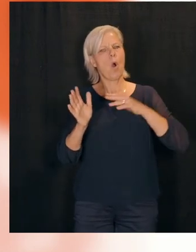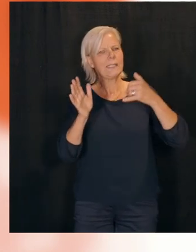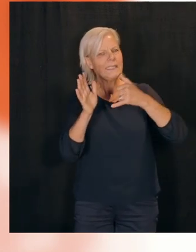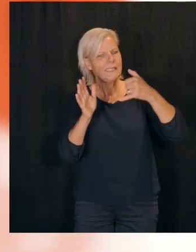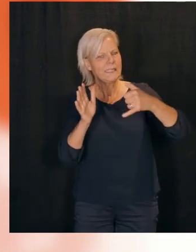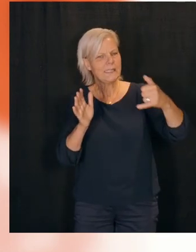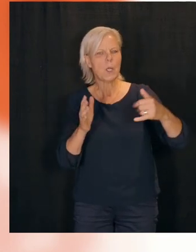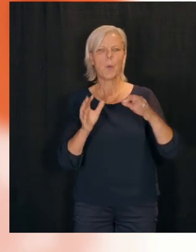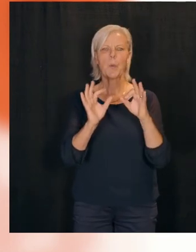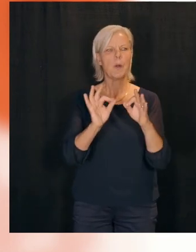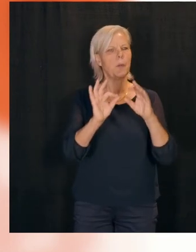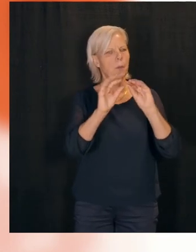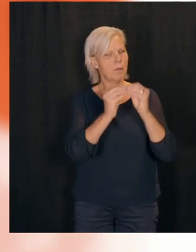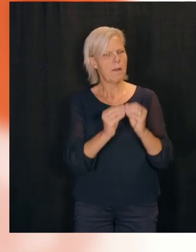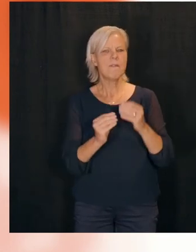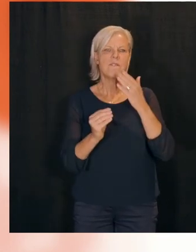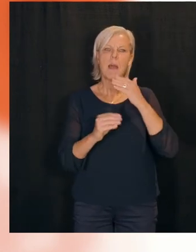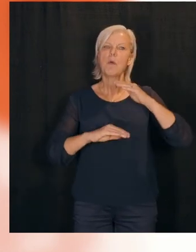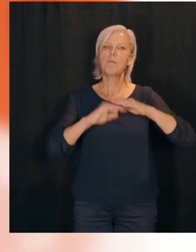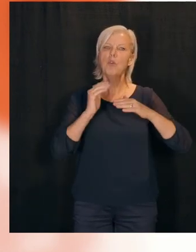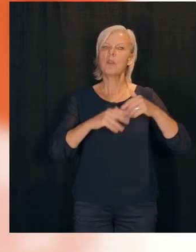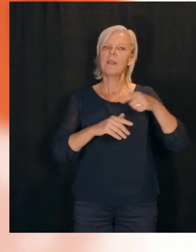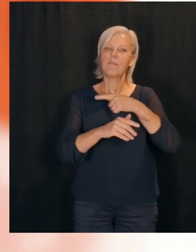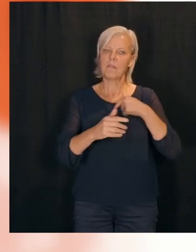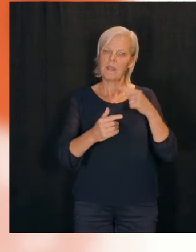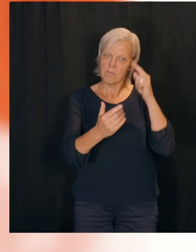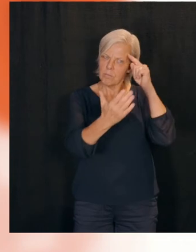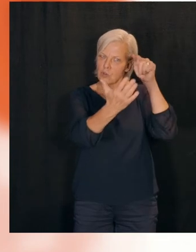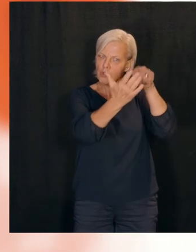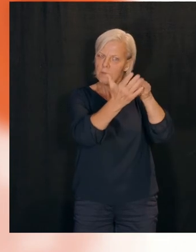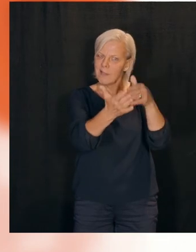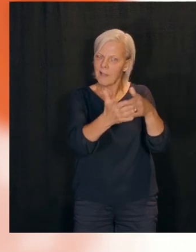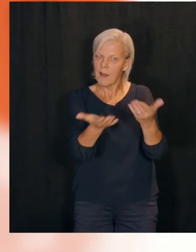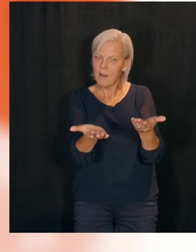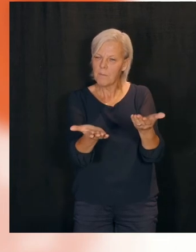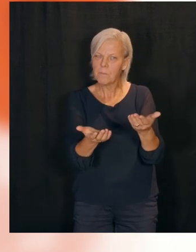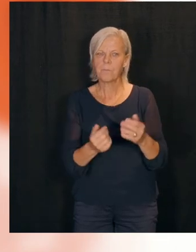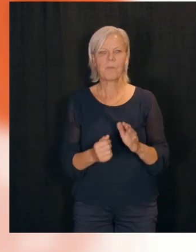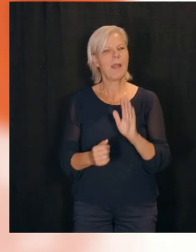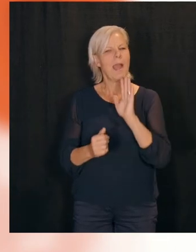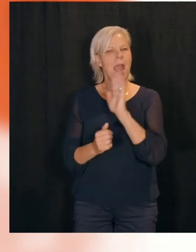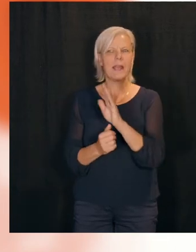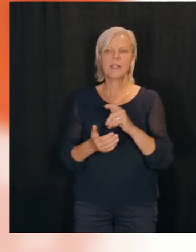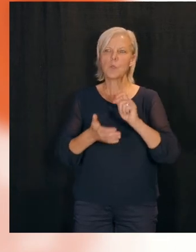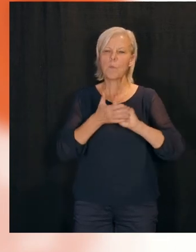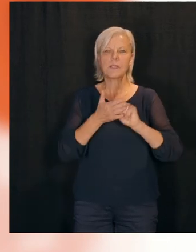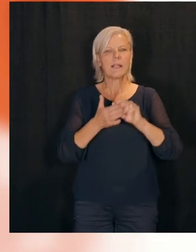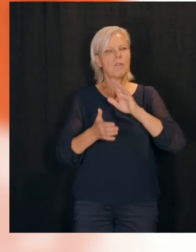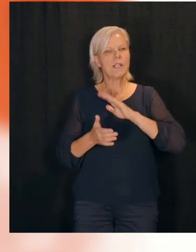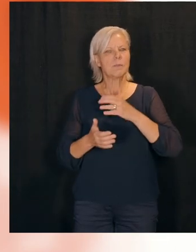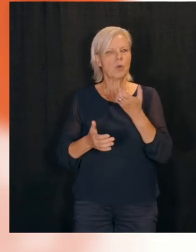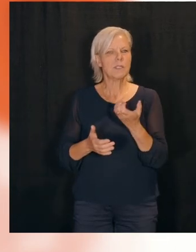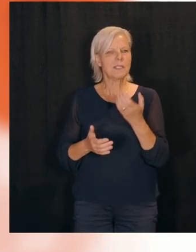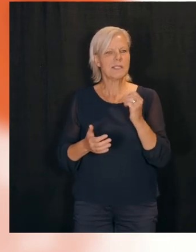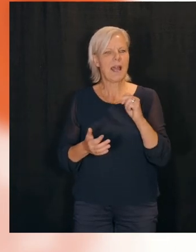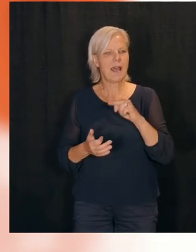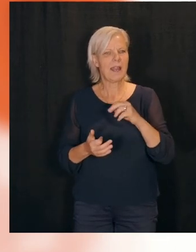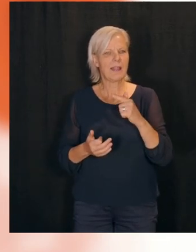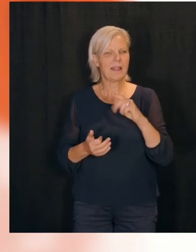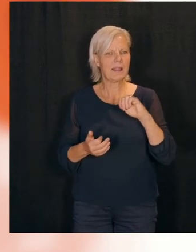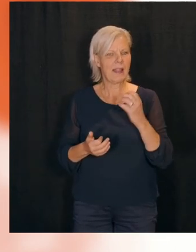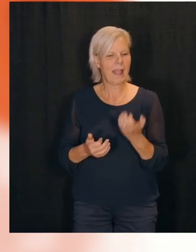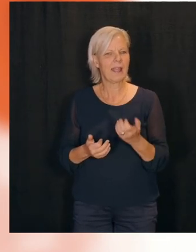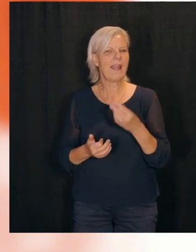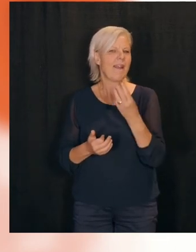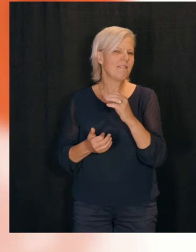hur? Vem bygger vi för? Är den fråga hon ställer sig. Hennes uppsats finns på Certex